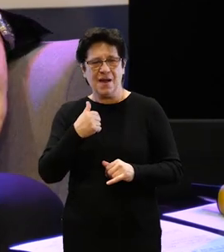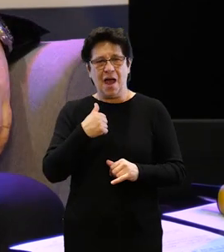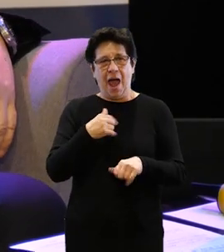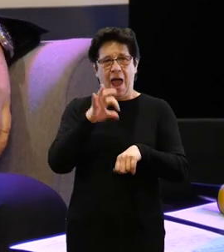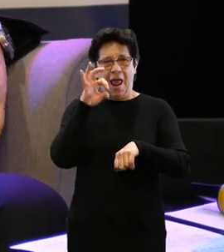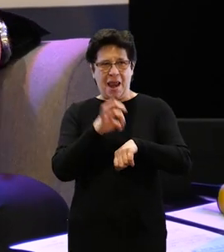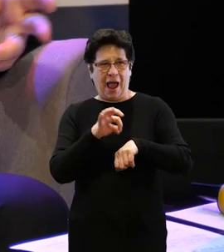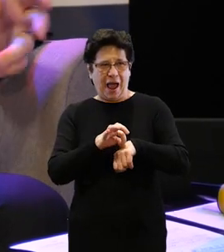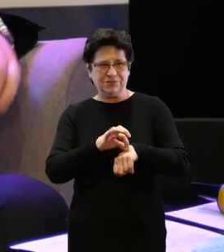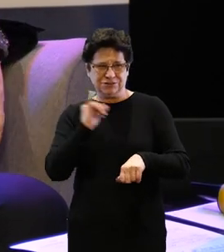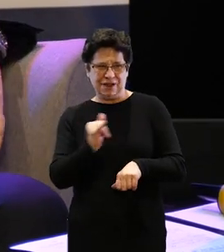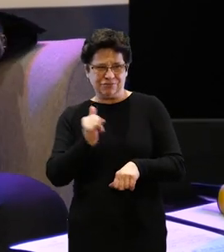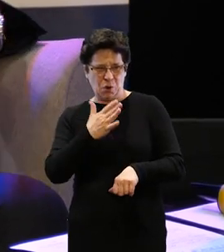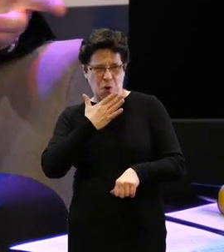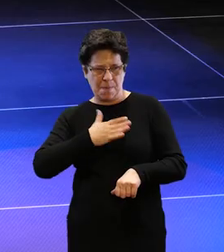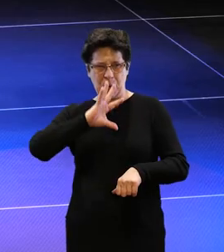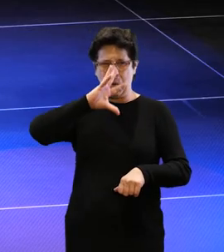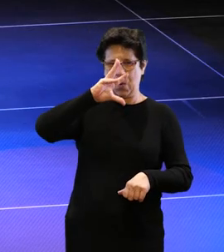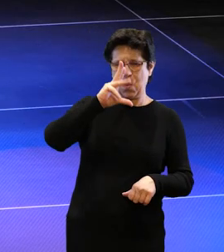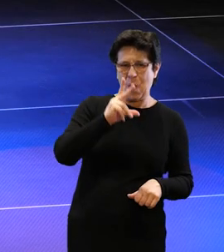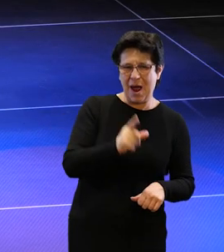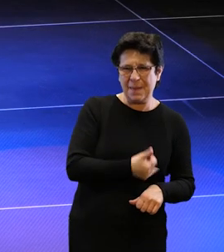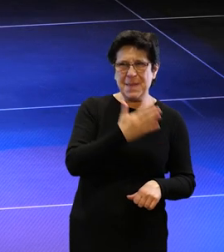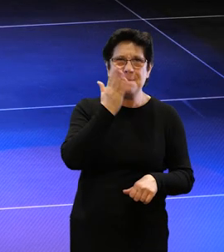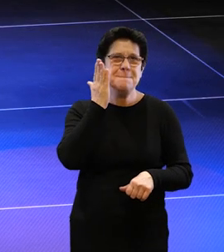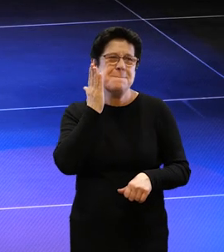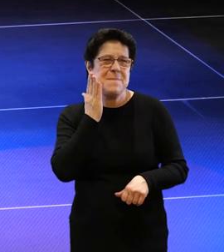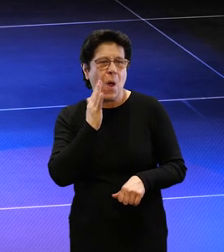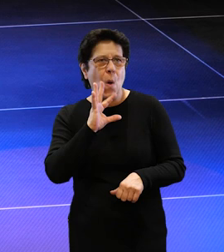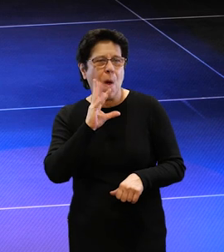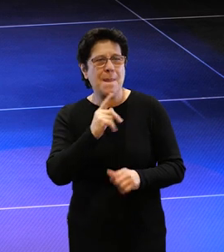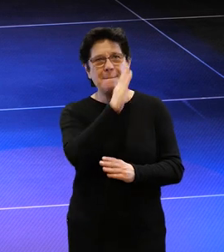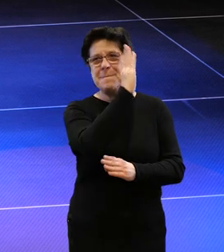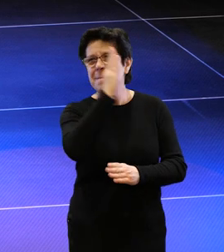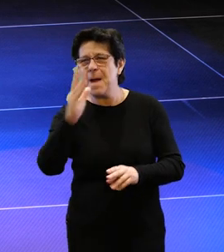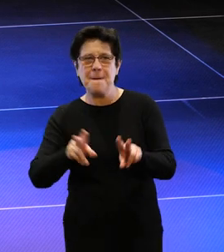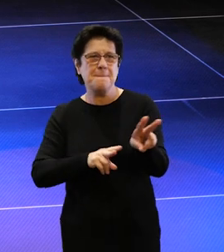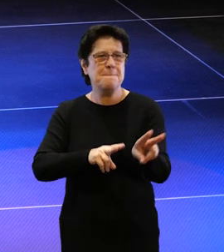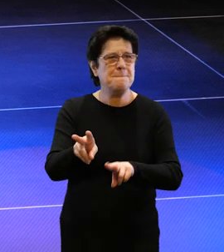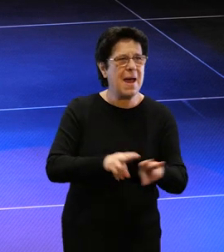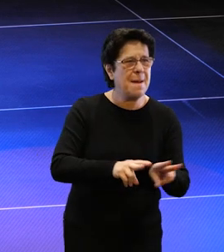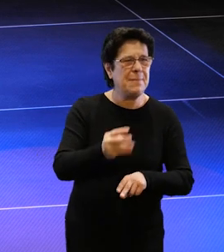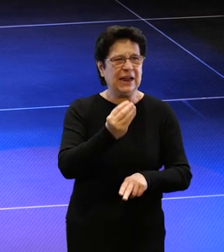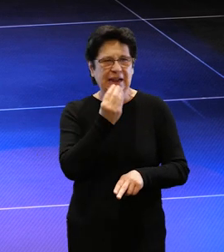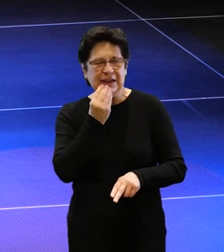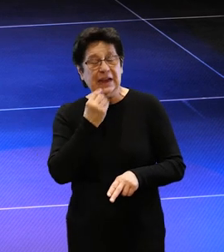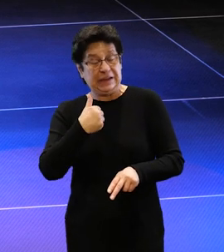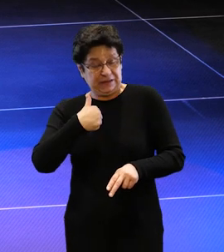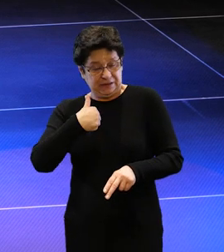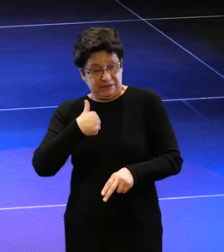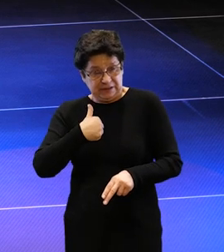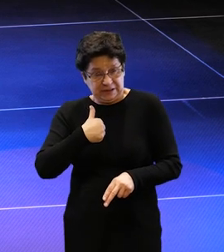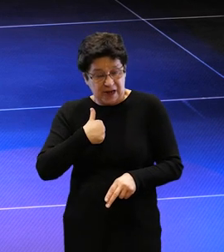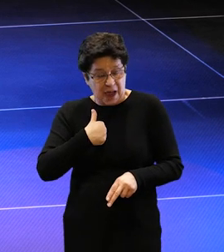umeblować często jakieś ładna biblioteka ładne biurko jakieś ładne meble do jadalni także mam tą satysfakcję że